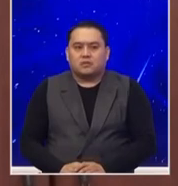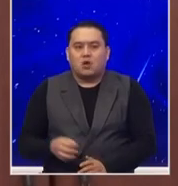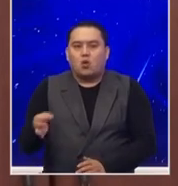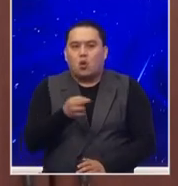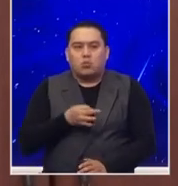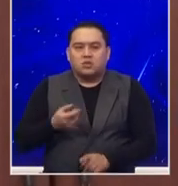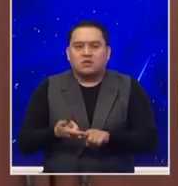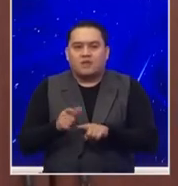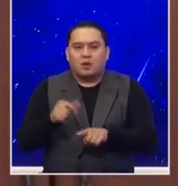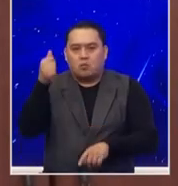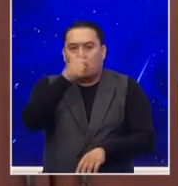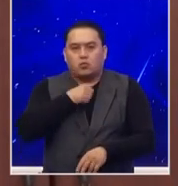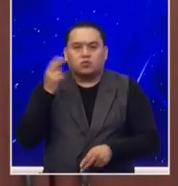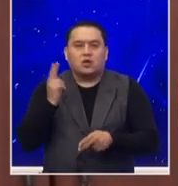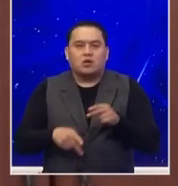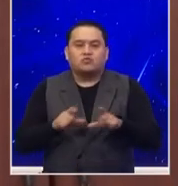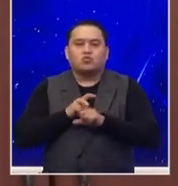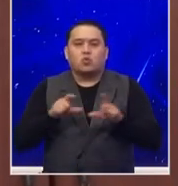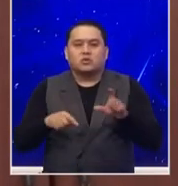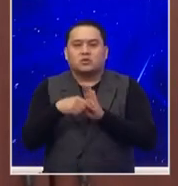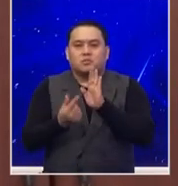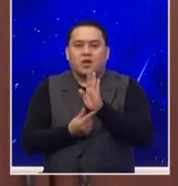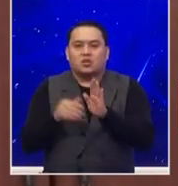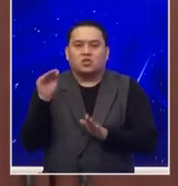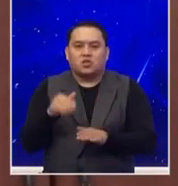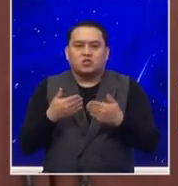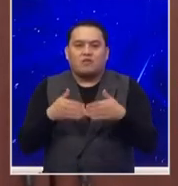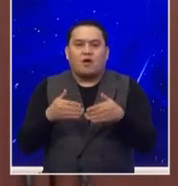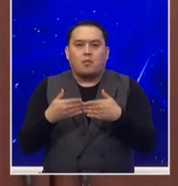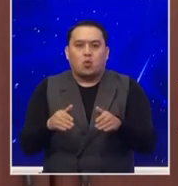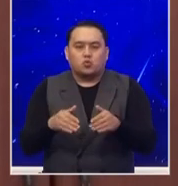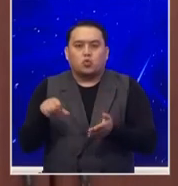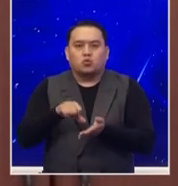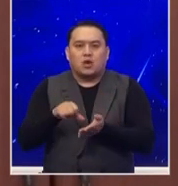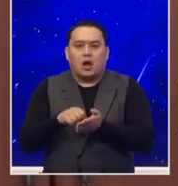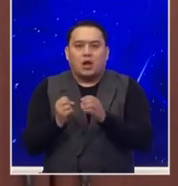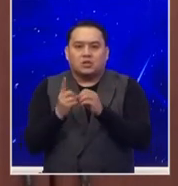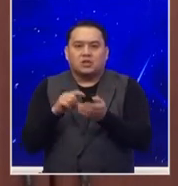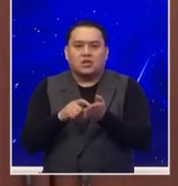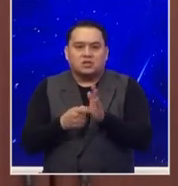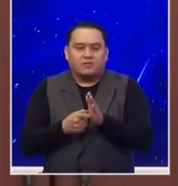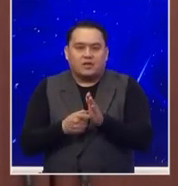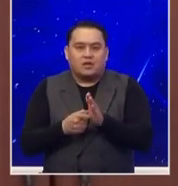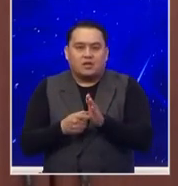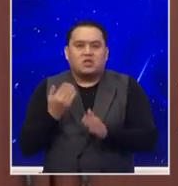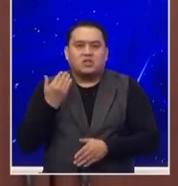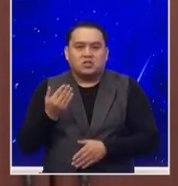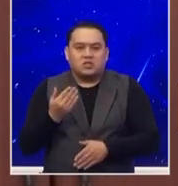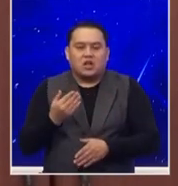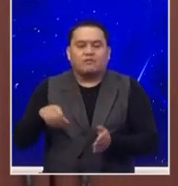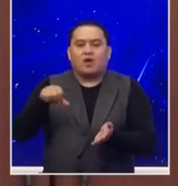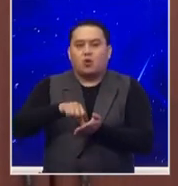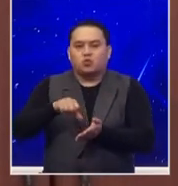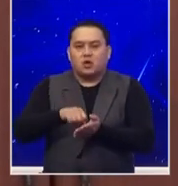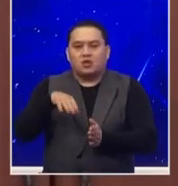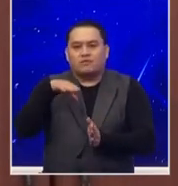области заканчивают школы свыше 17 тысяч выпускников, то есть учащихся 11 классов. Из них на участие